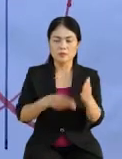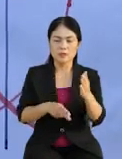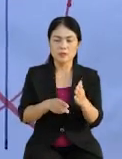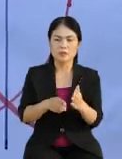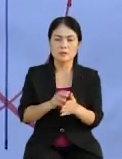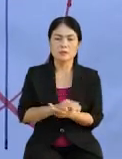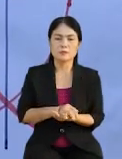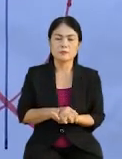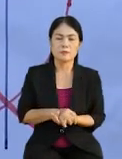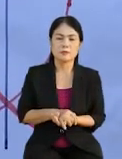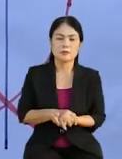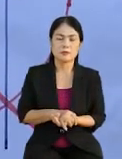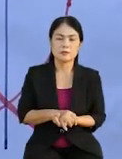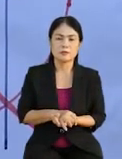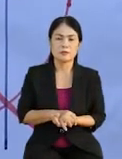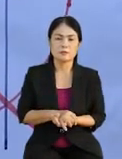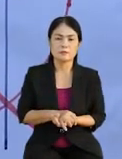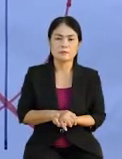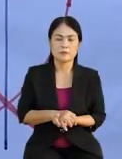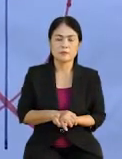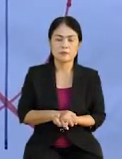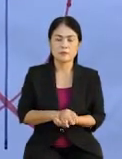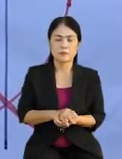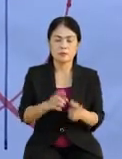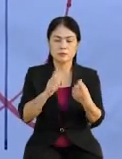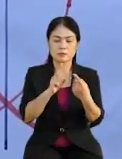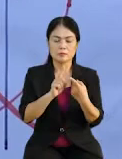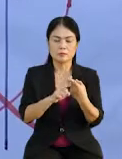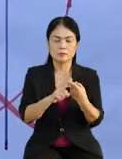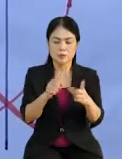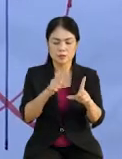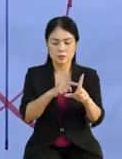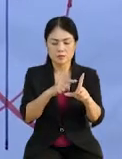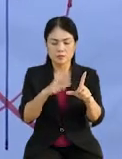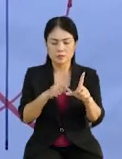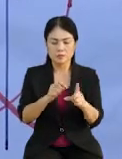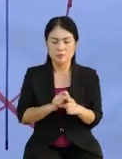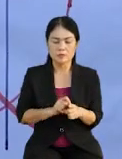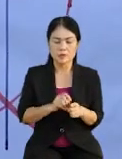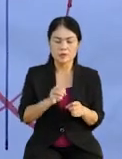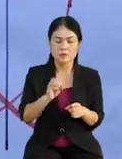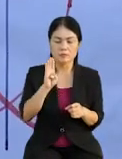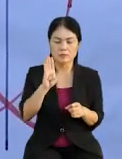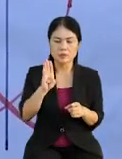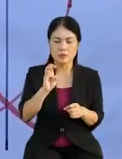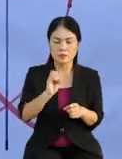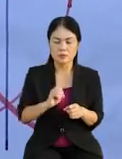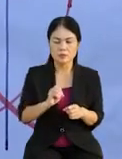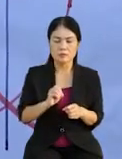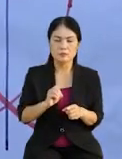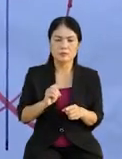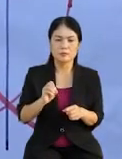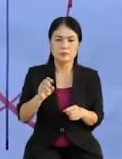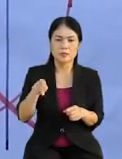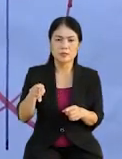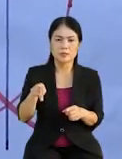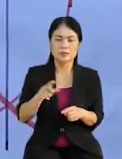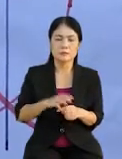nế tỏ mồm ti mùi cứ mồm bát bí ô